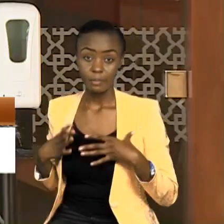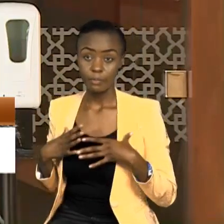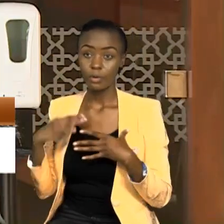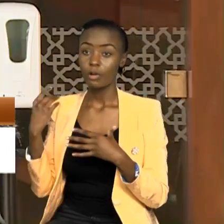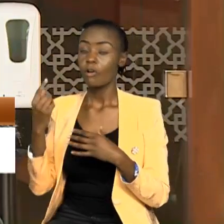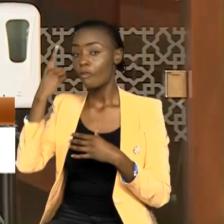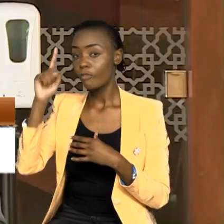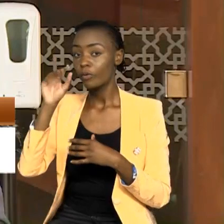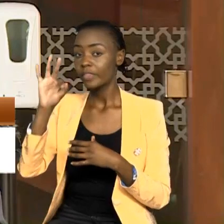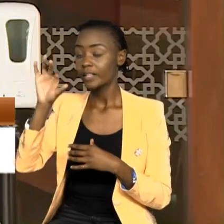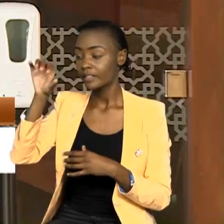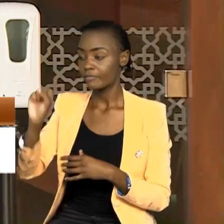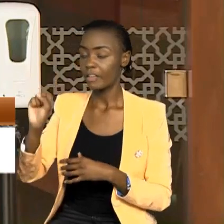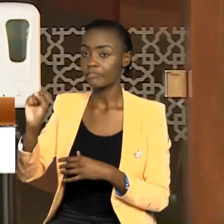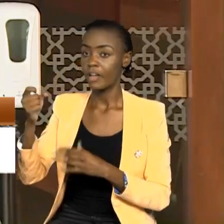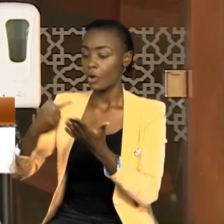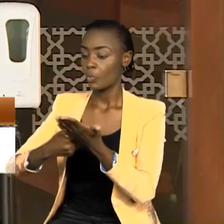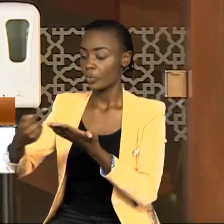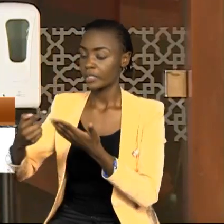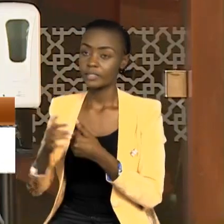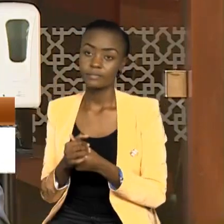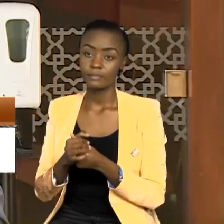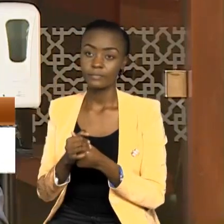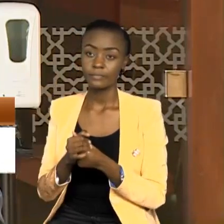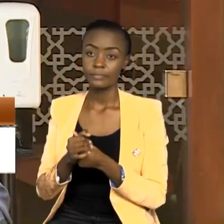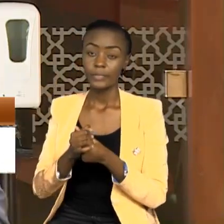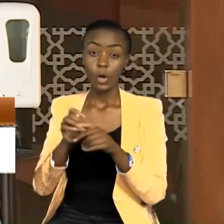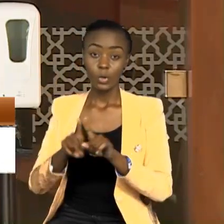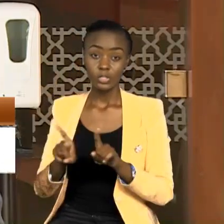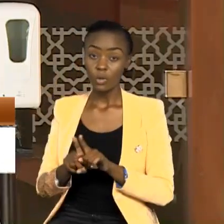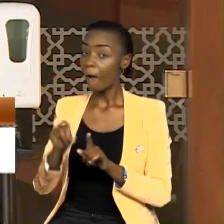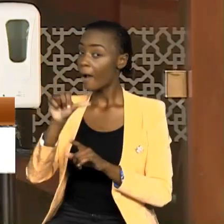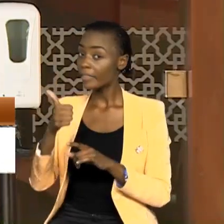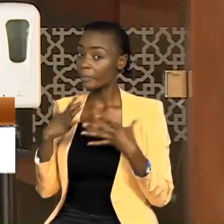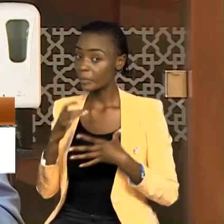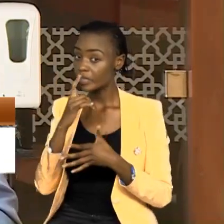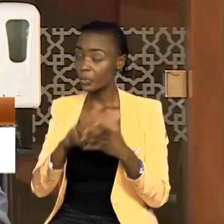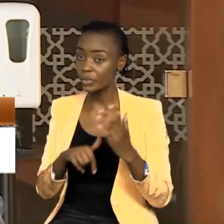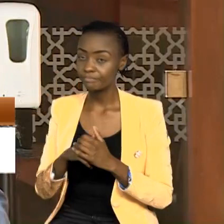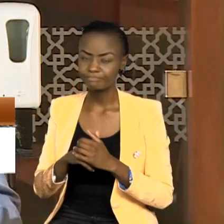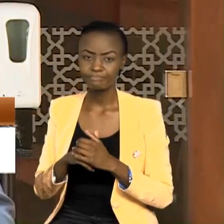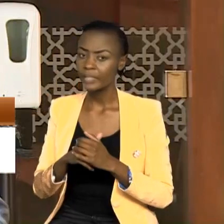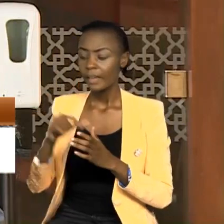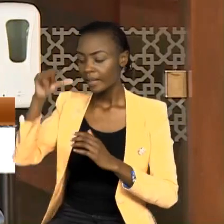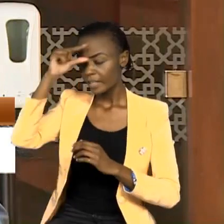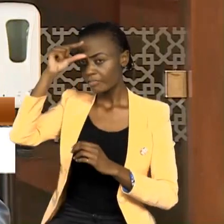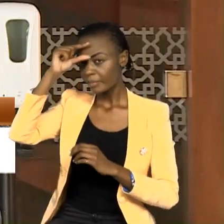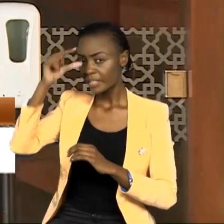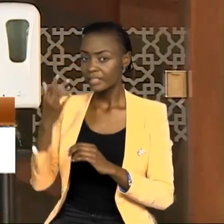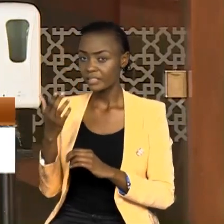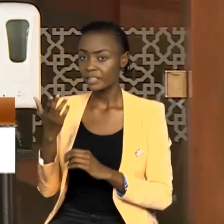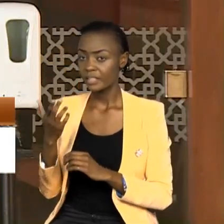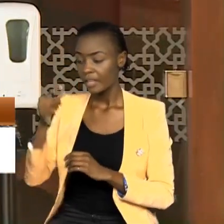wiki 35. Na labda vile vile kuna Wakenya ambao walikuwa wakisema serikali ilisema kwamba ilikuwa ikitumia